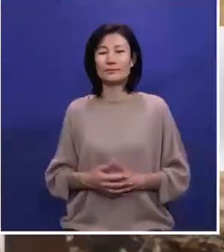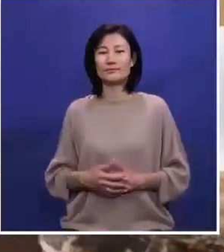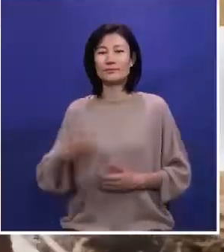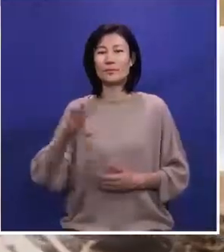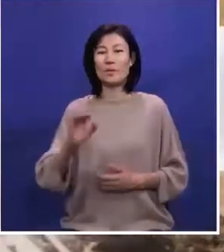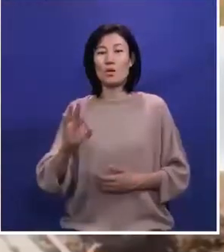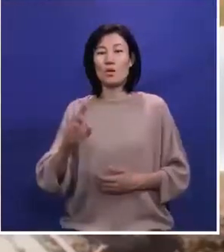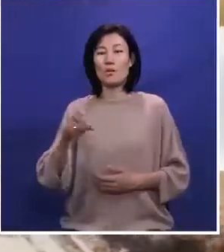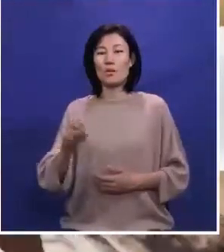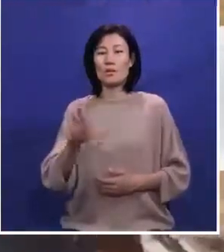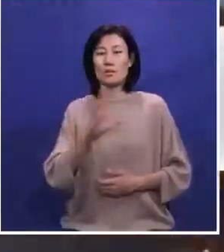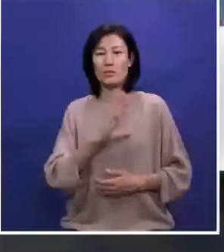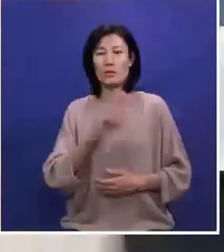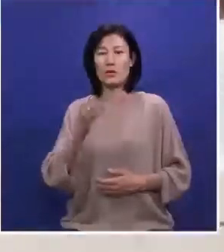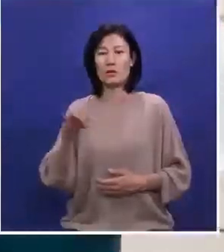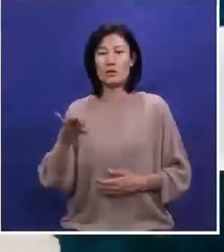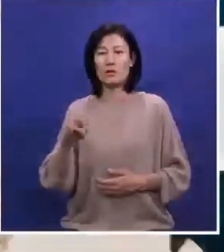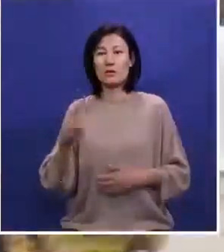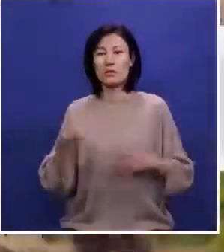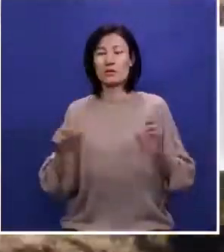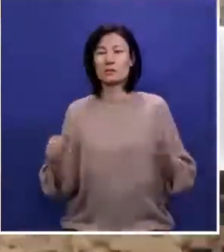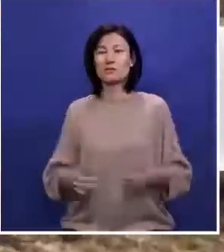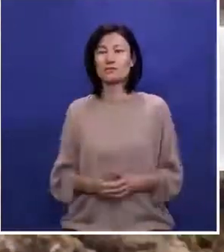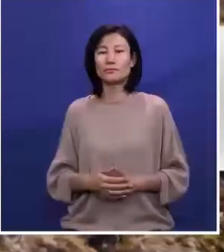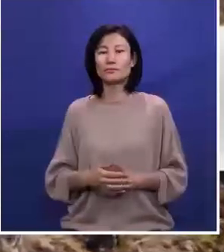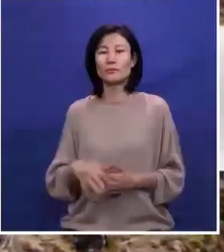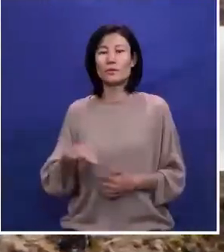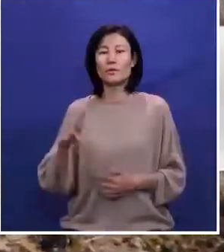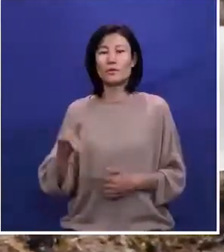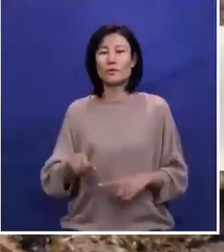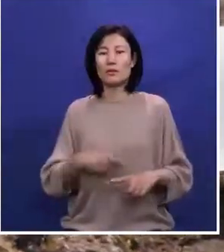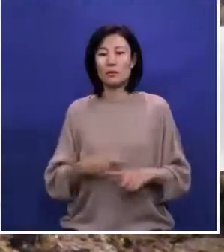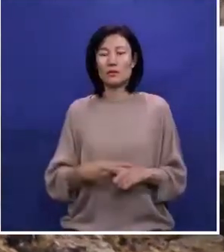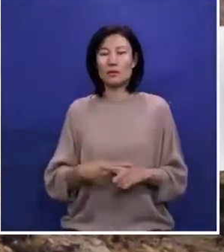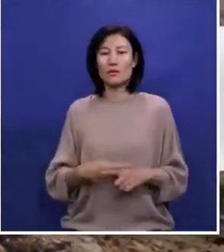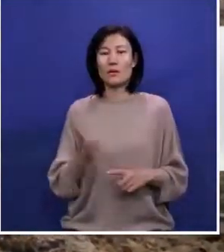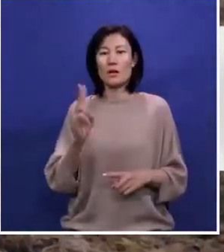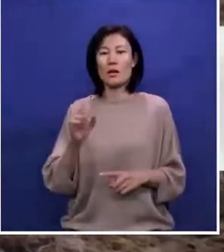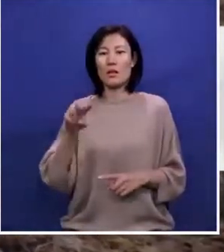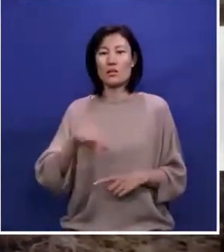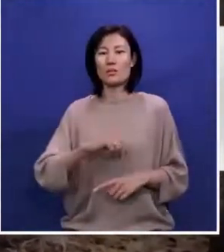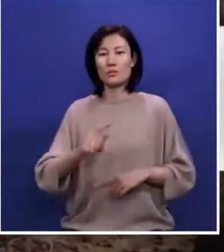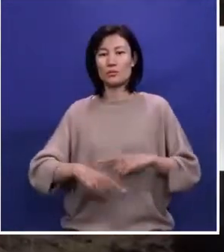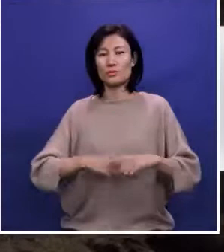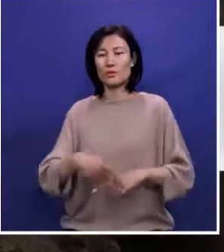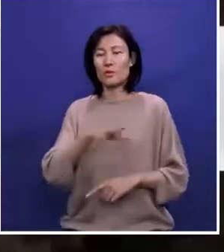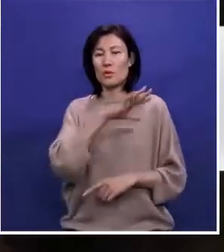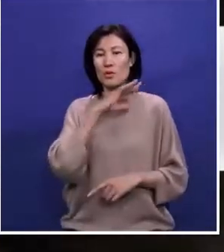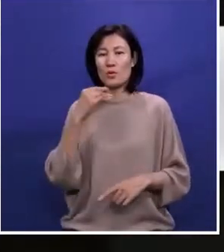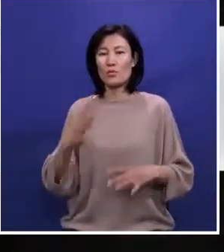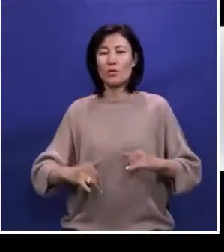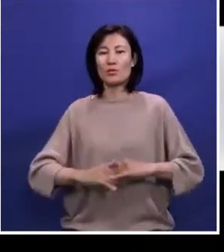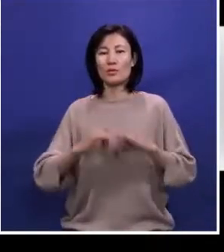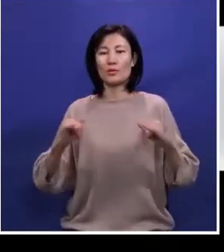Бұл төбе хан сарайының ғана орны. Ал қаланың орны ары қарай өте